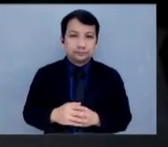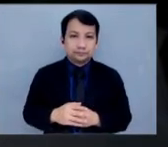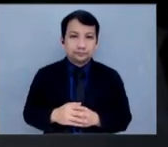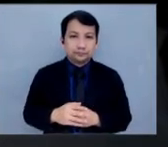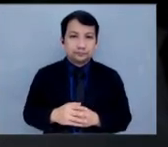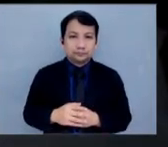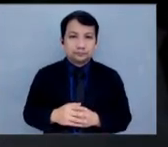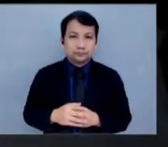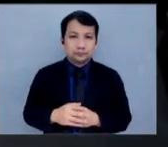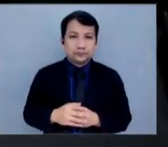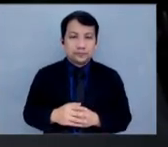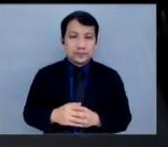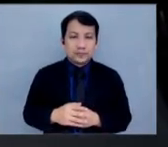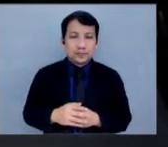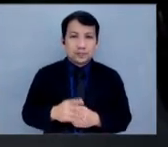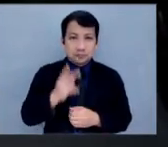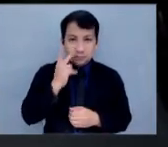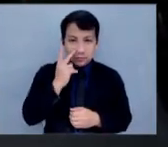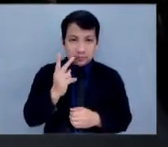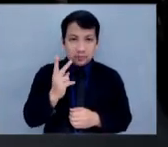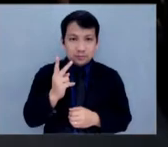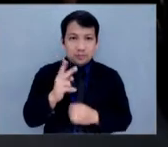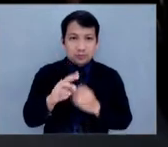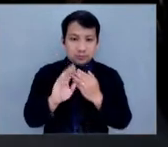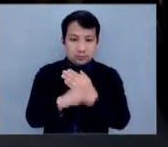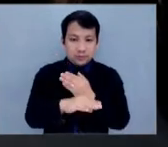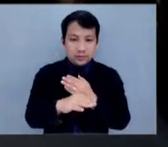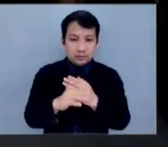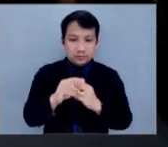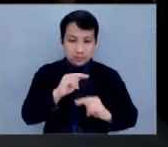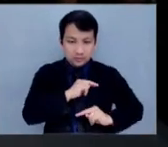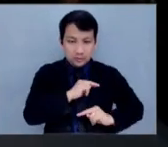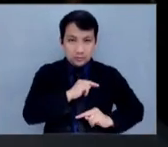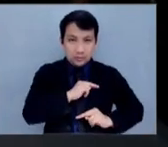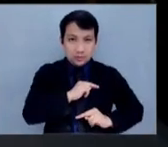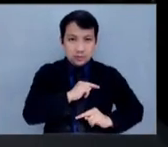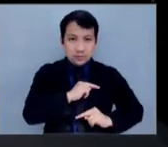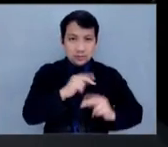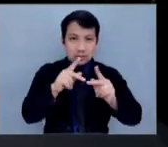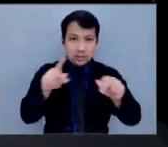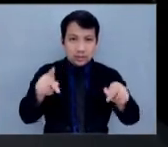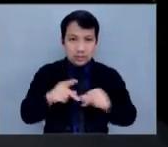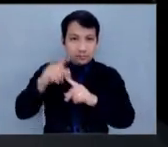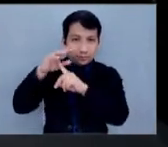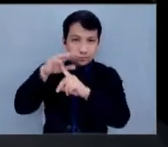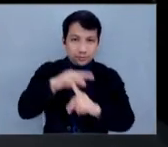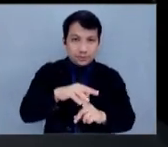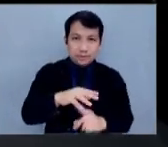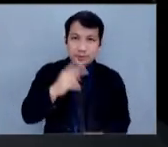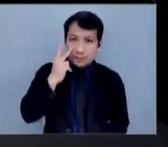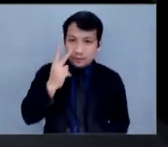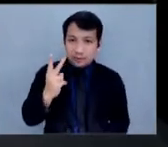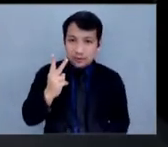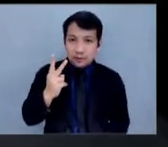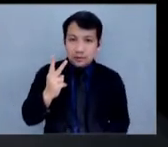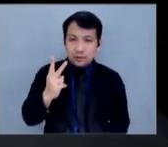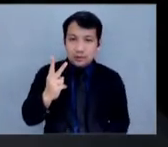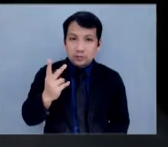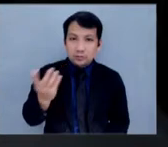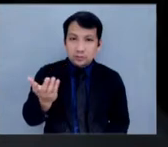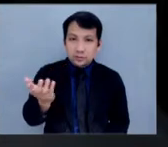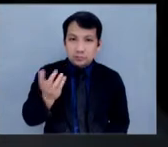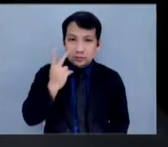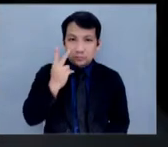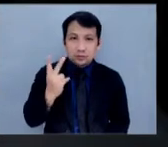Cheryl, kanina nga ay muling bumalik yung mga tauhan ng Navy doon sa crash site kung saan hinanap nila kung saan bumagsak yung helicopter. Muli nila